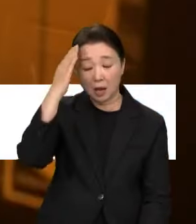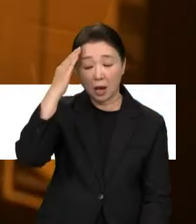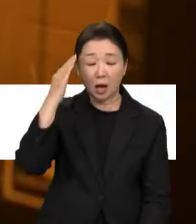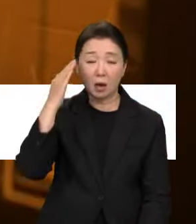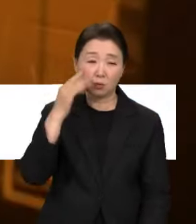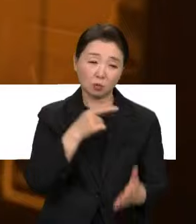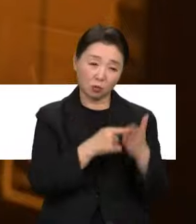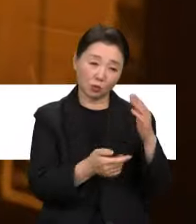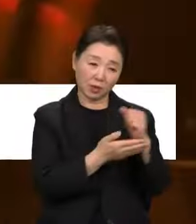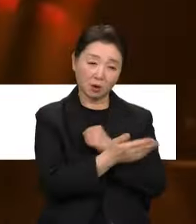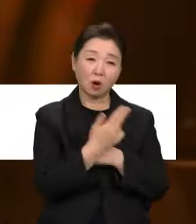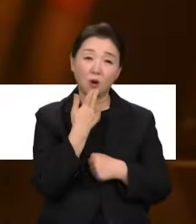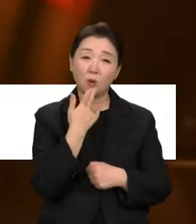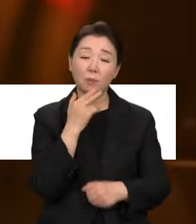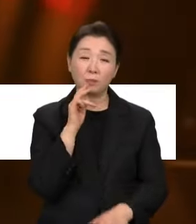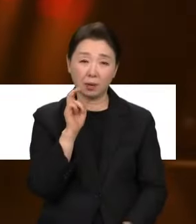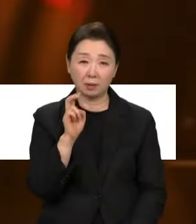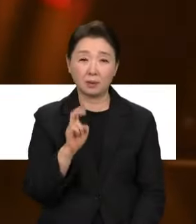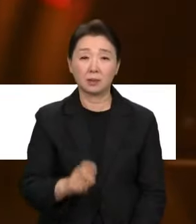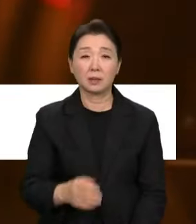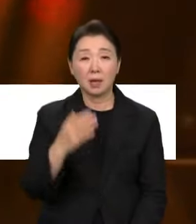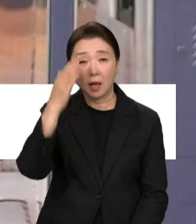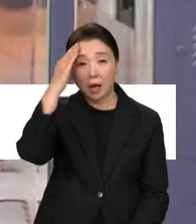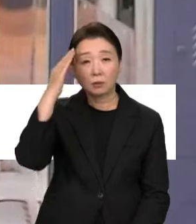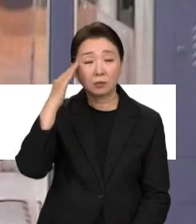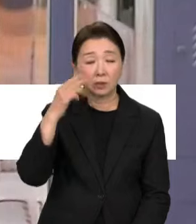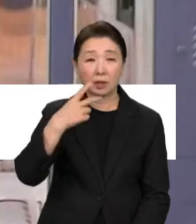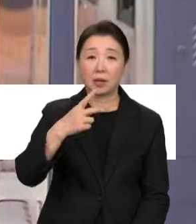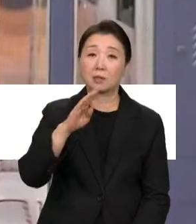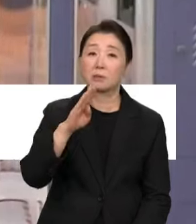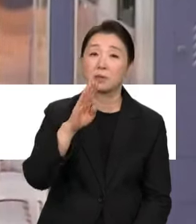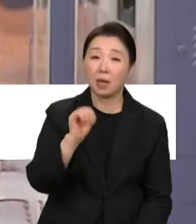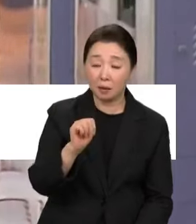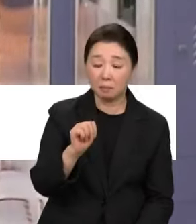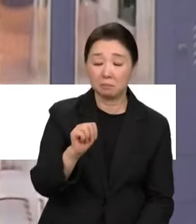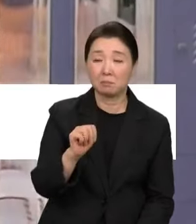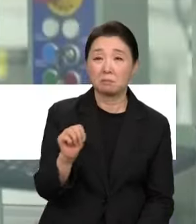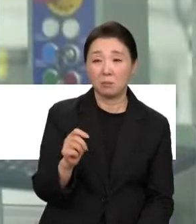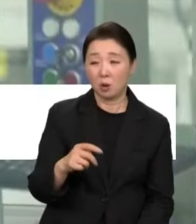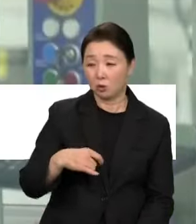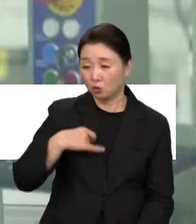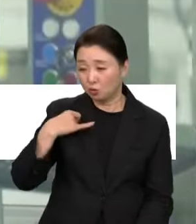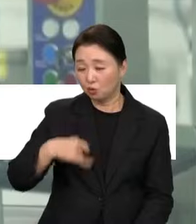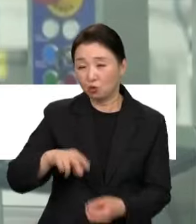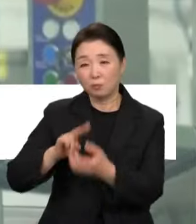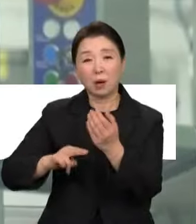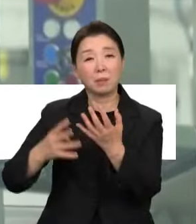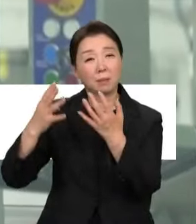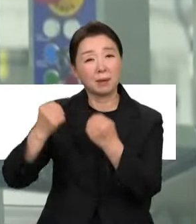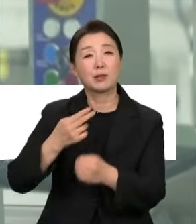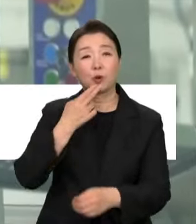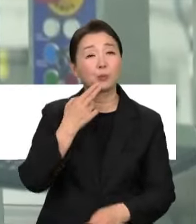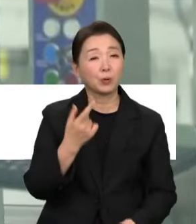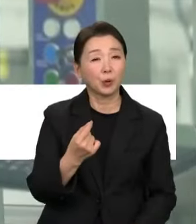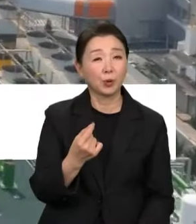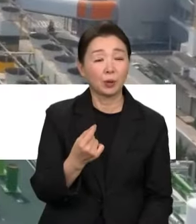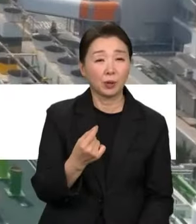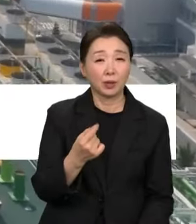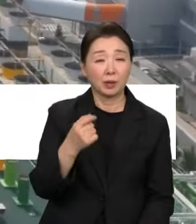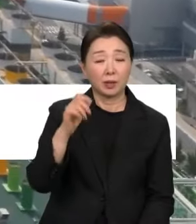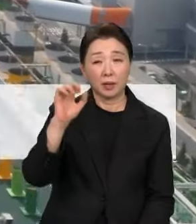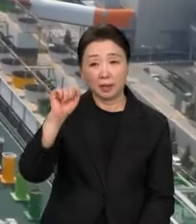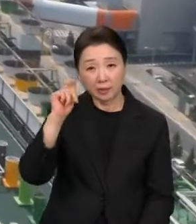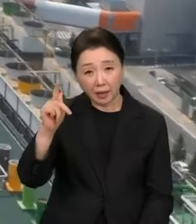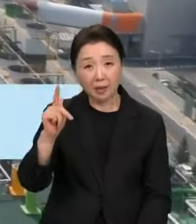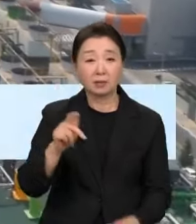크지 않을 거란 설명입니다. 한국산 HBM의 대중국 판매 비중이 높지 않다는 겁니다.